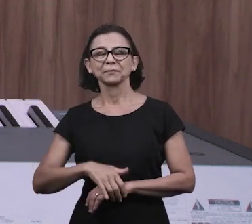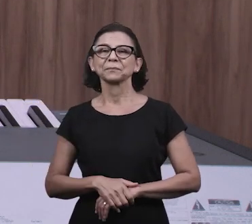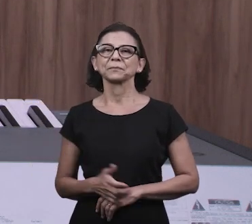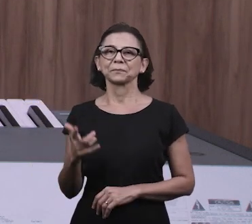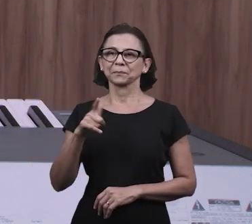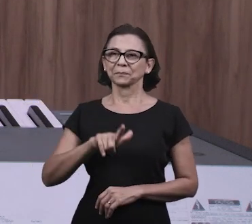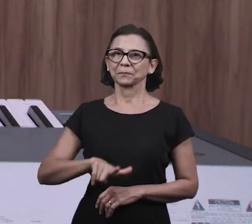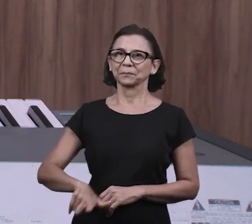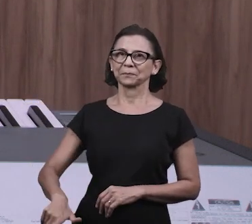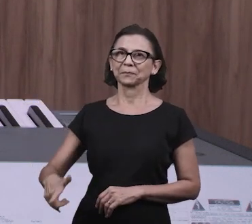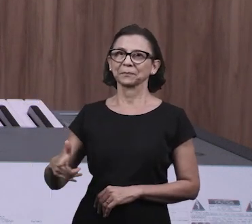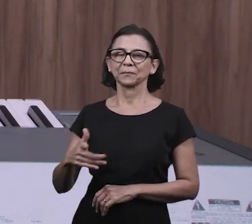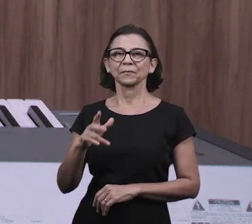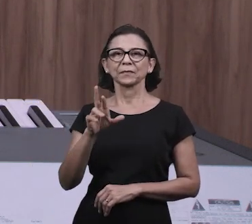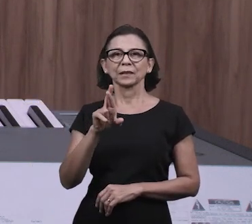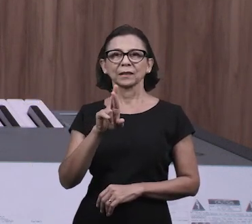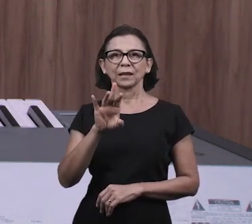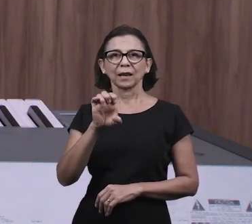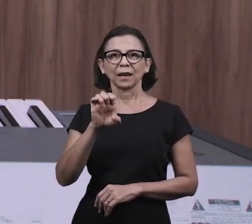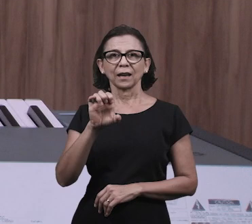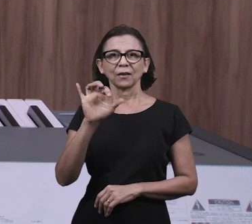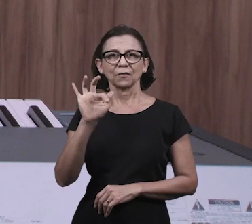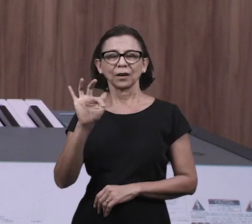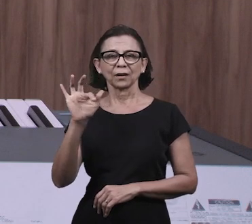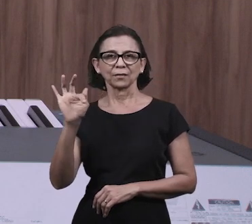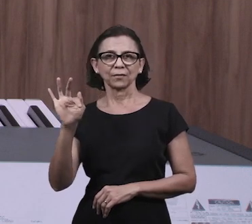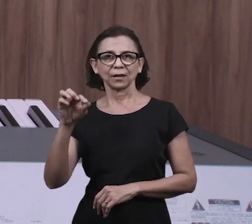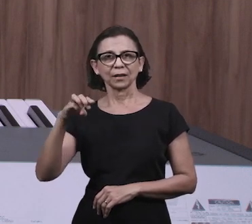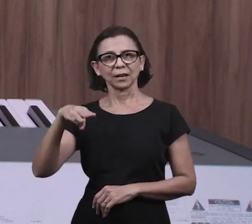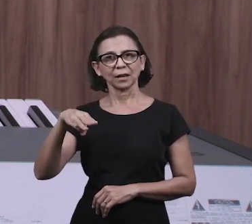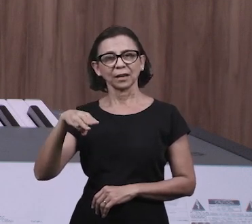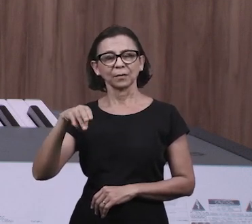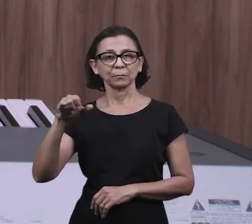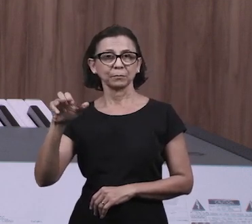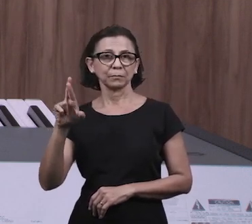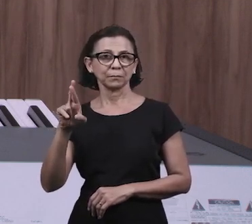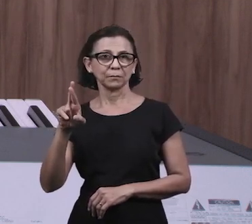suivant. Ré, mi, fa, mi,